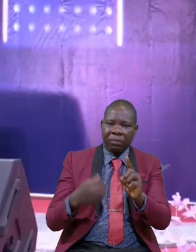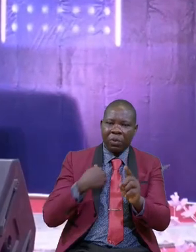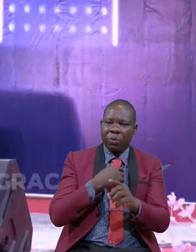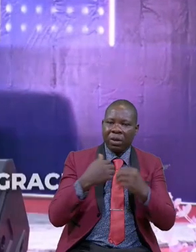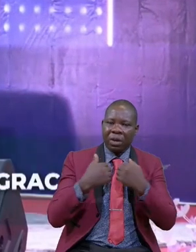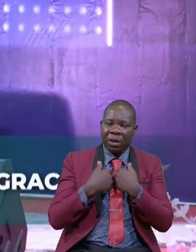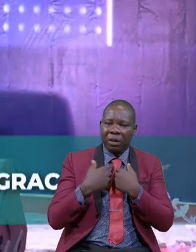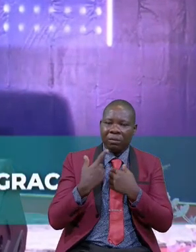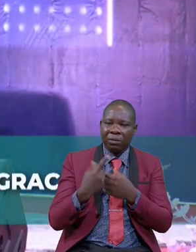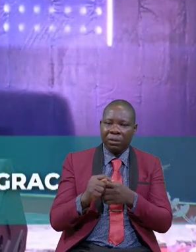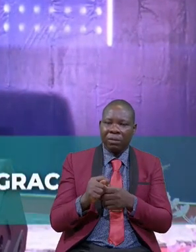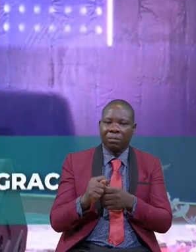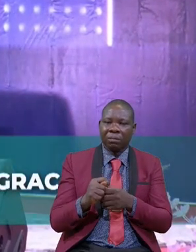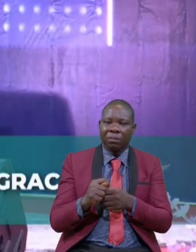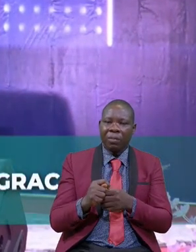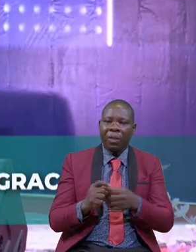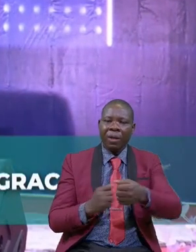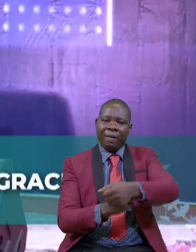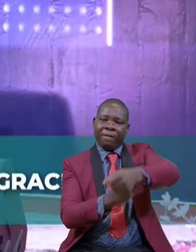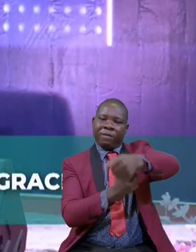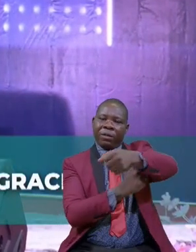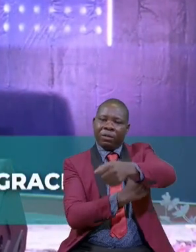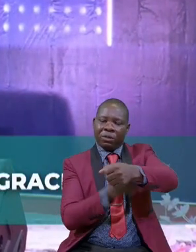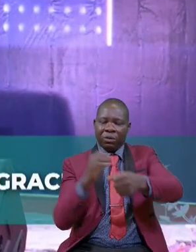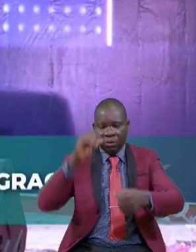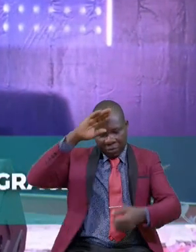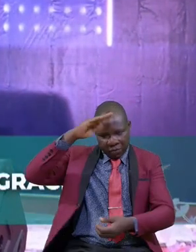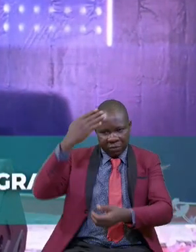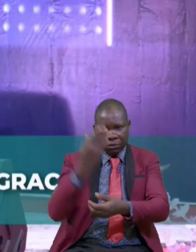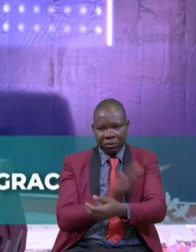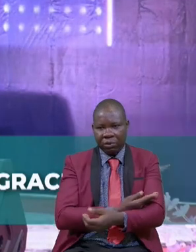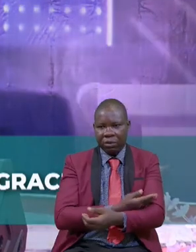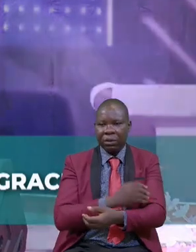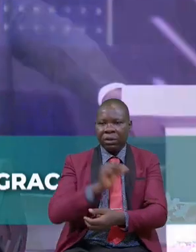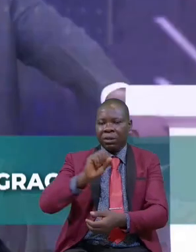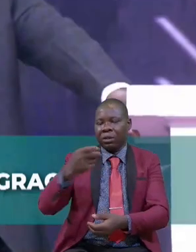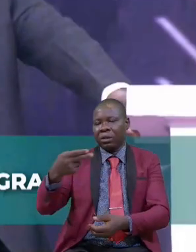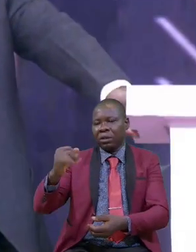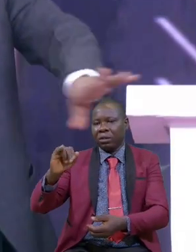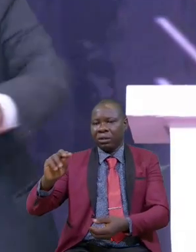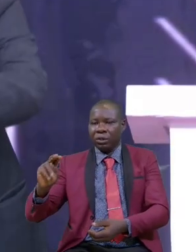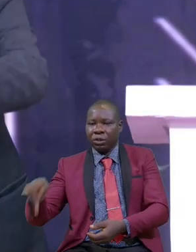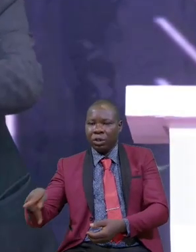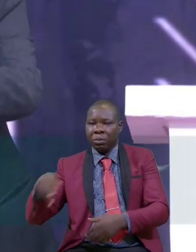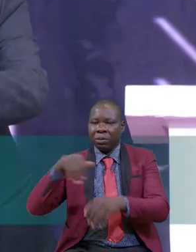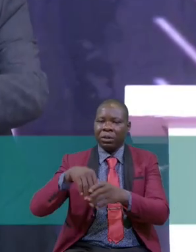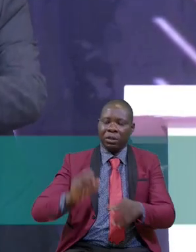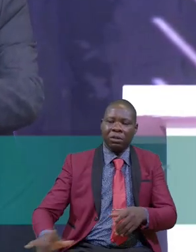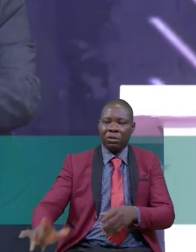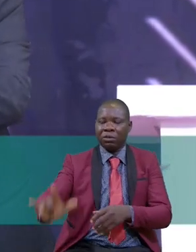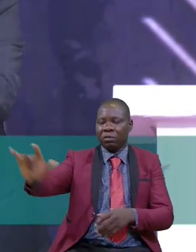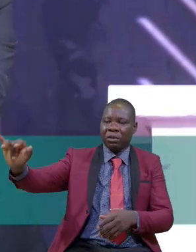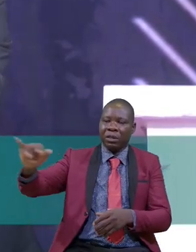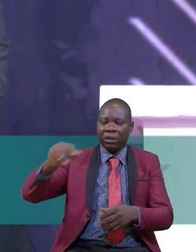filiation dans la grâce de l'élévation. Deuxième élément, l'affranchissement du péché par